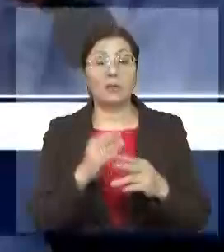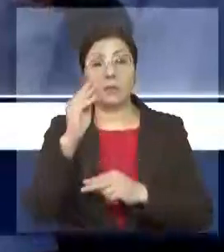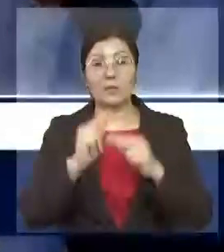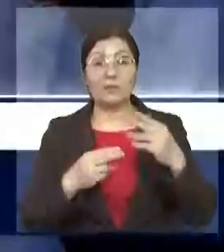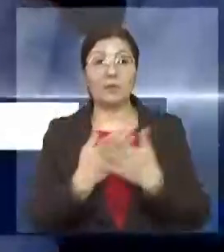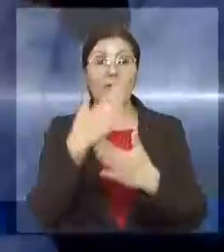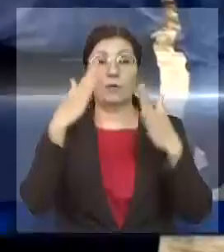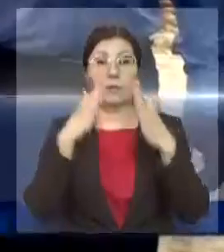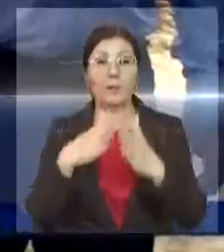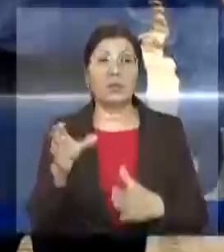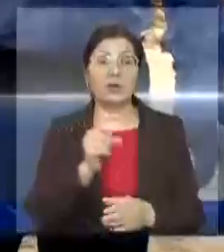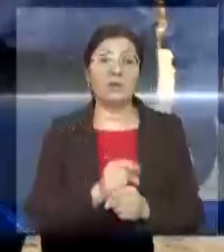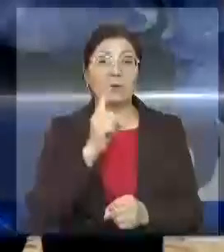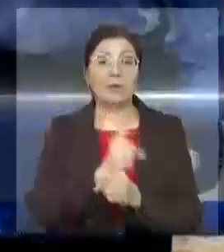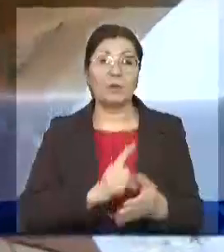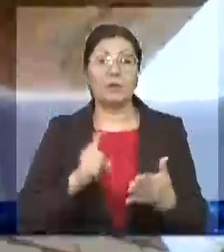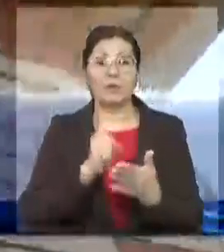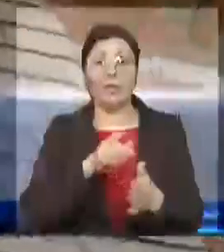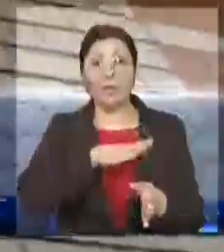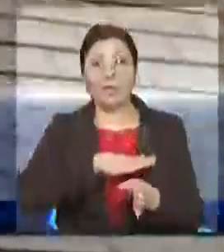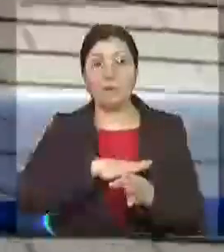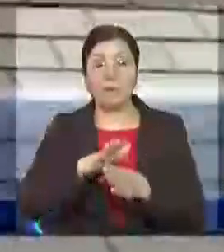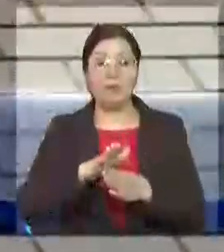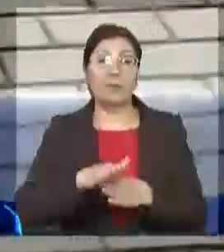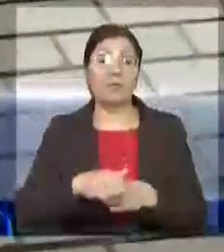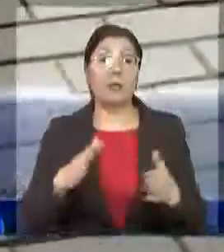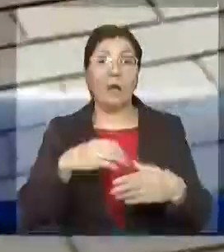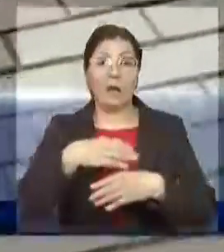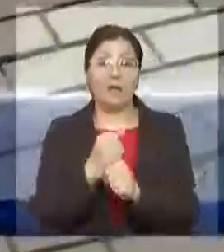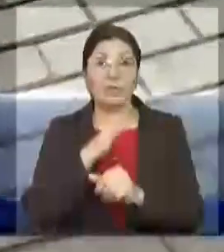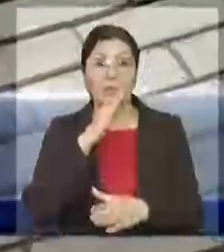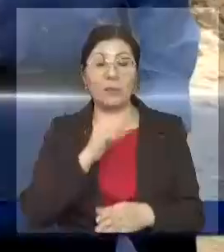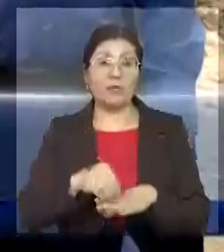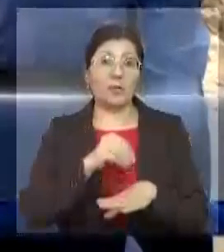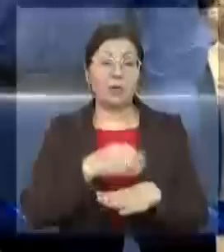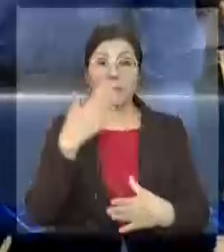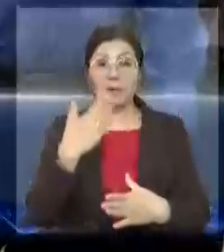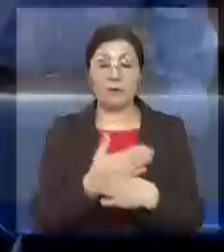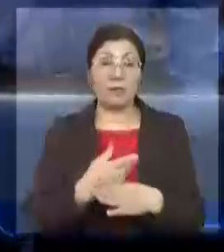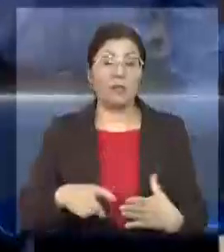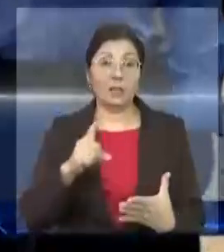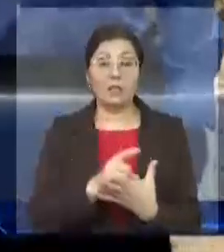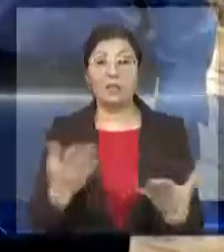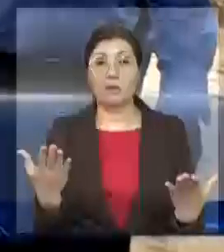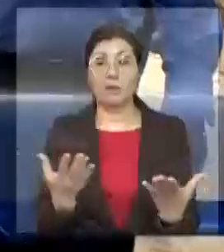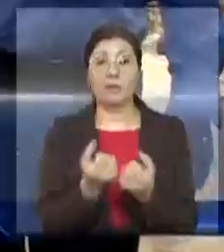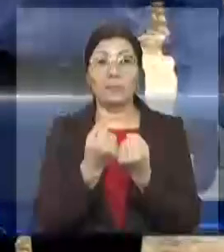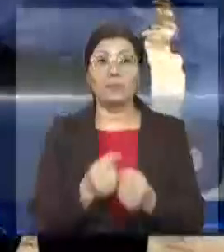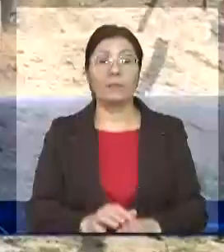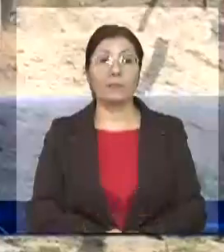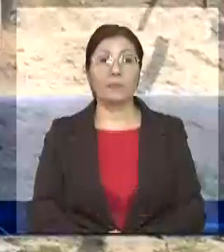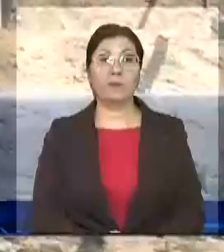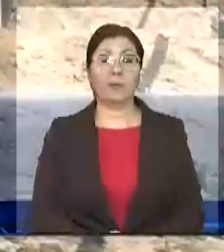новые дома. Все поручения должны быть исполнены в кратчайшие сроки. Для этого акиматом оказывается полная поддержка от правительства и отраслевых